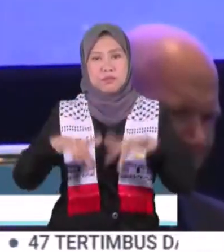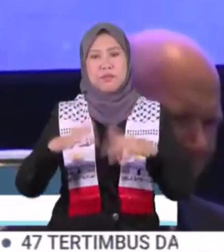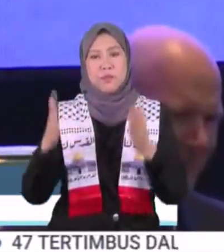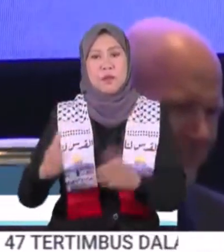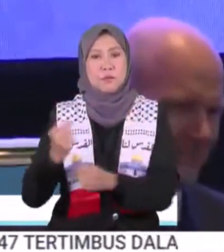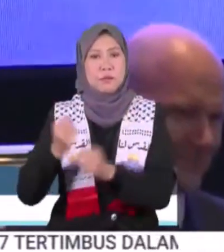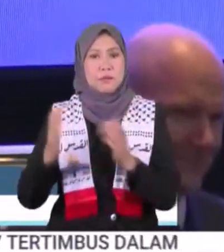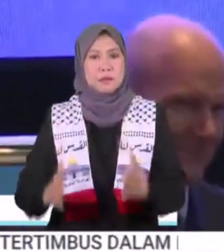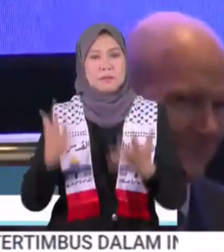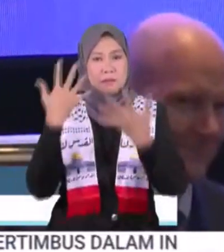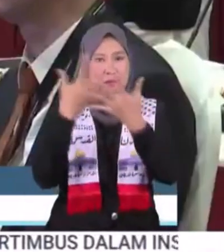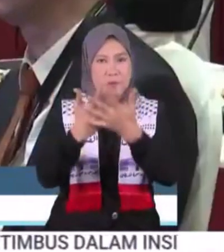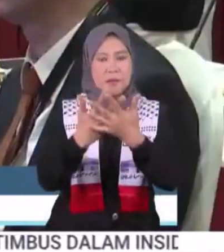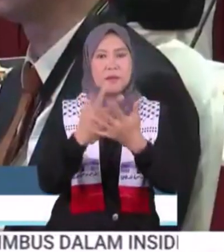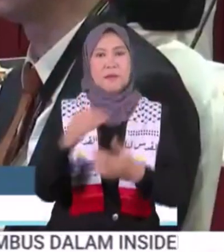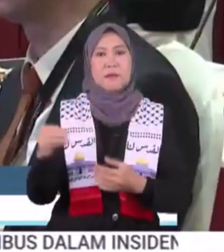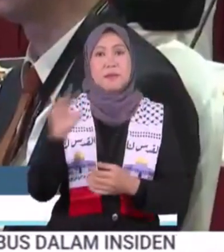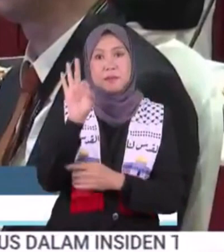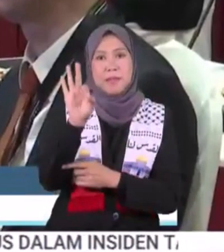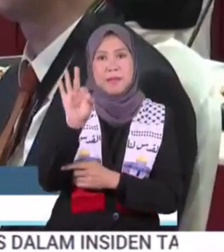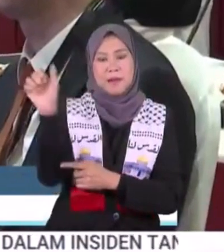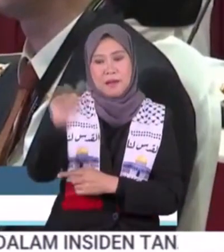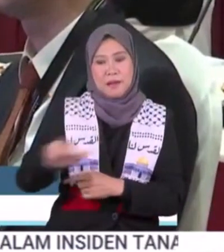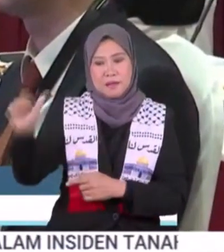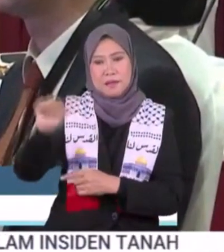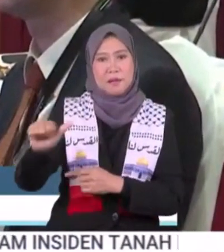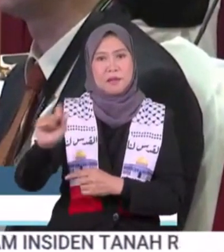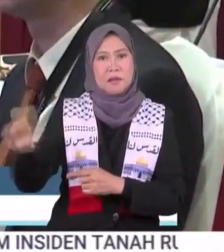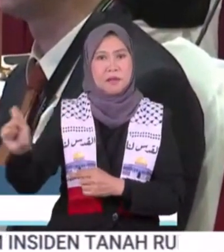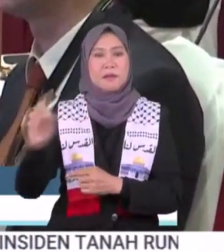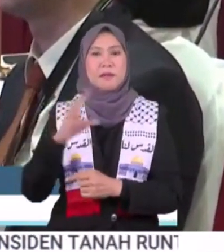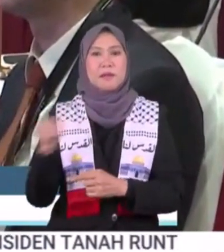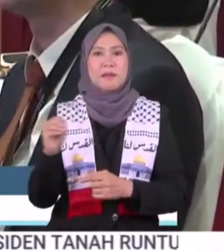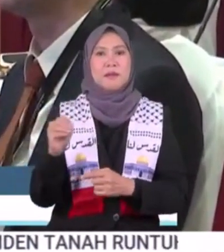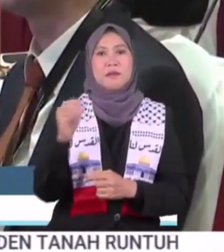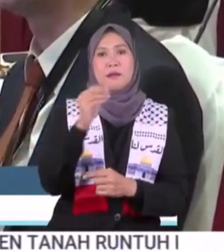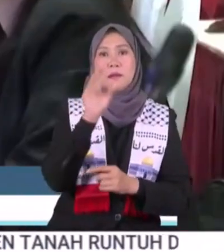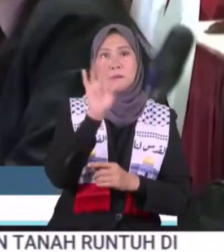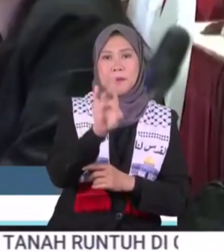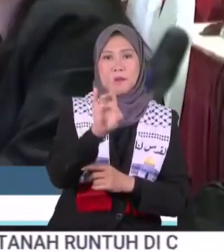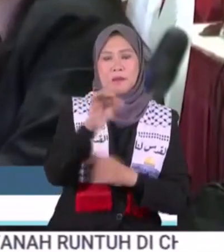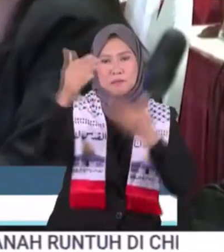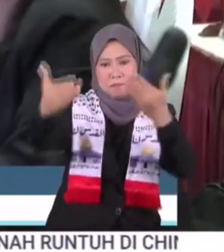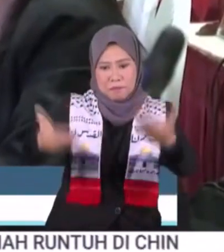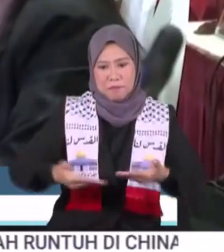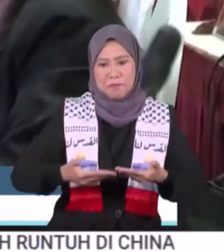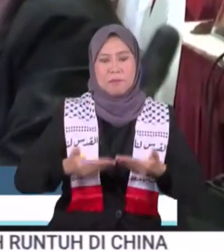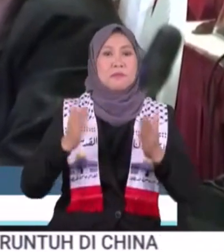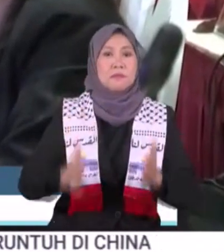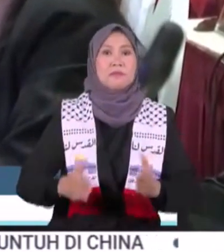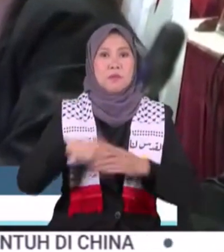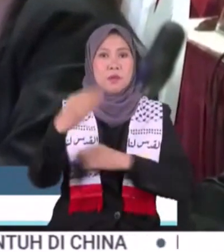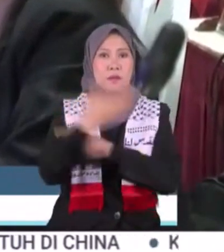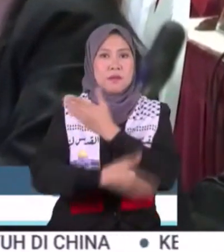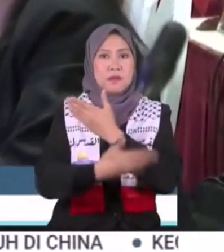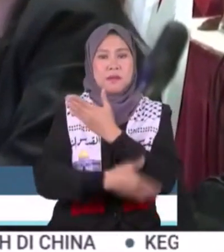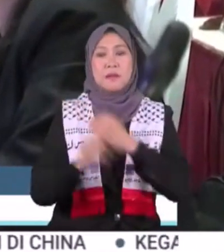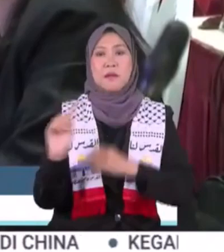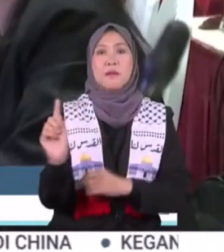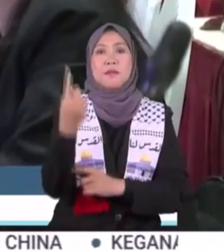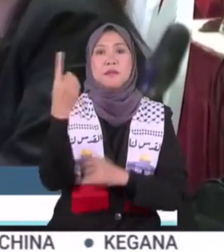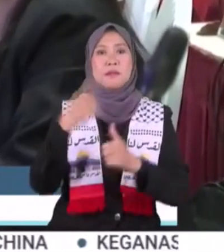dari sembilan negara Asia Tenggara dan lapan badan antarabangsa sebagai jemputan persidangan ini kali pertama